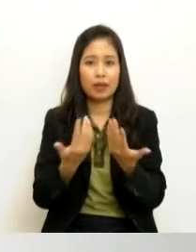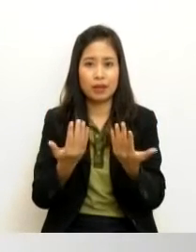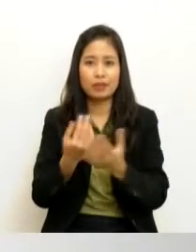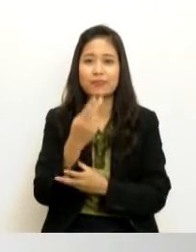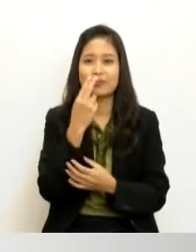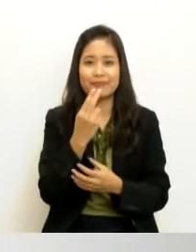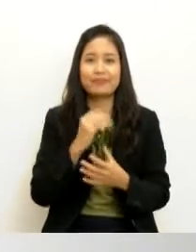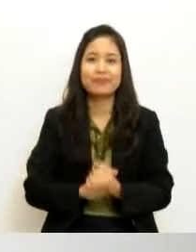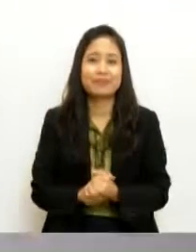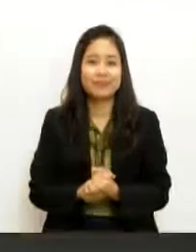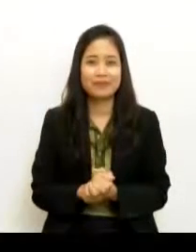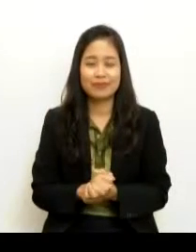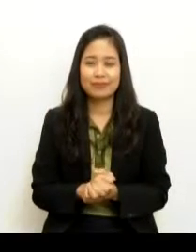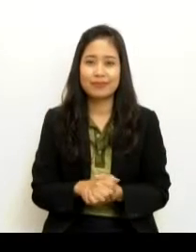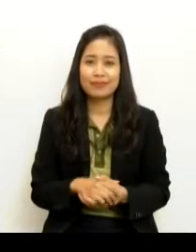ชิญรับชมค่ะ